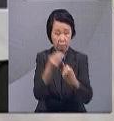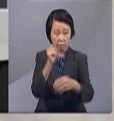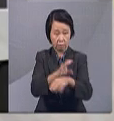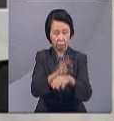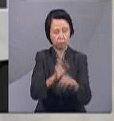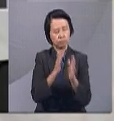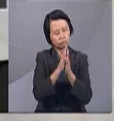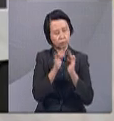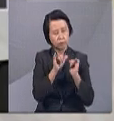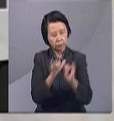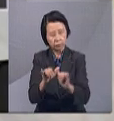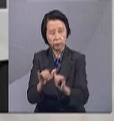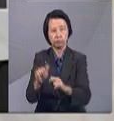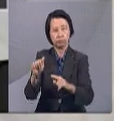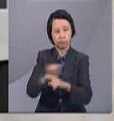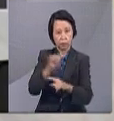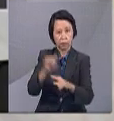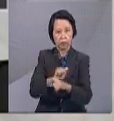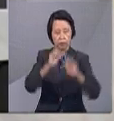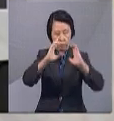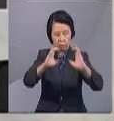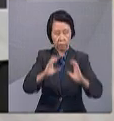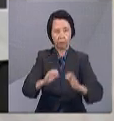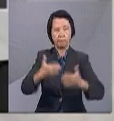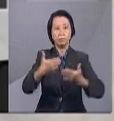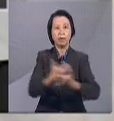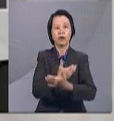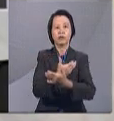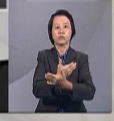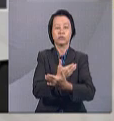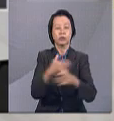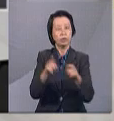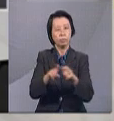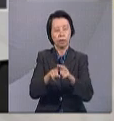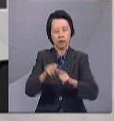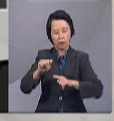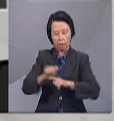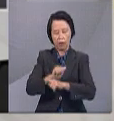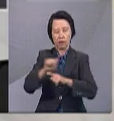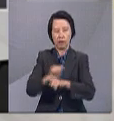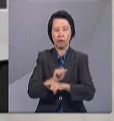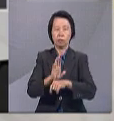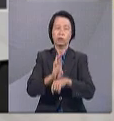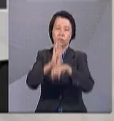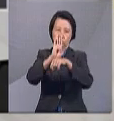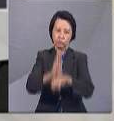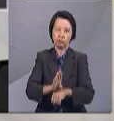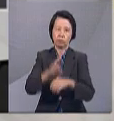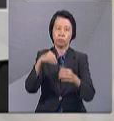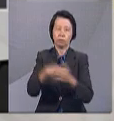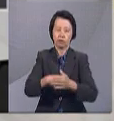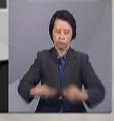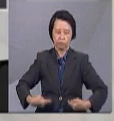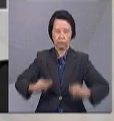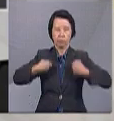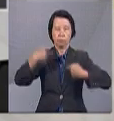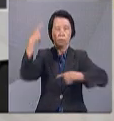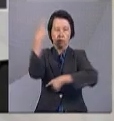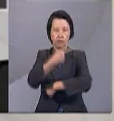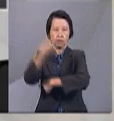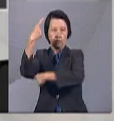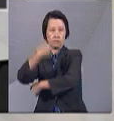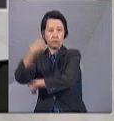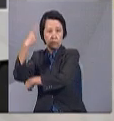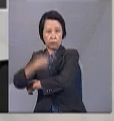terus mempraktikkan norma dan kebiasaan baru sebagai satu amalan dan budaya dalam kehidupan seharian